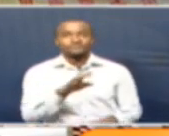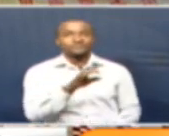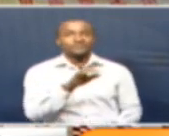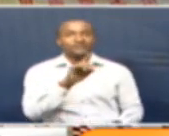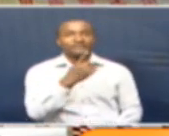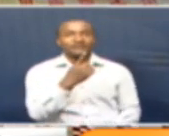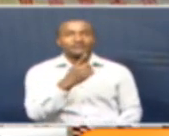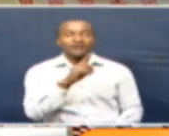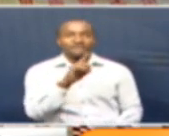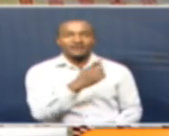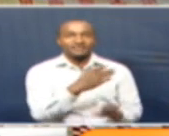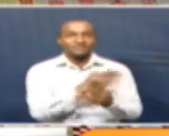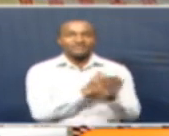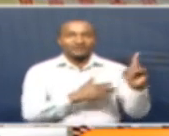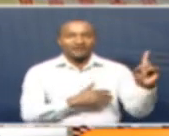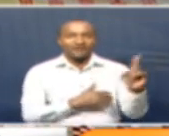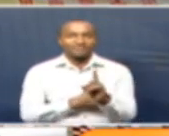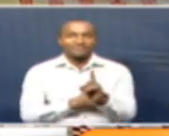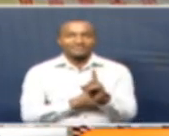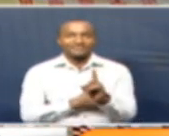Bila kumkwaza.